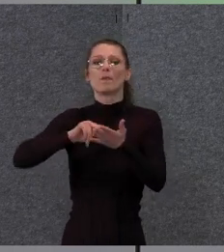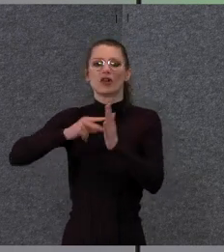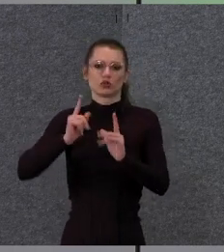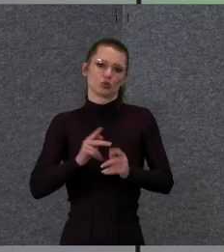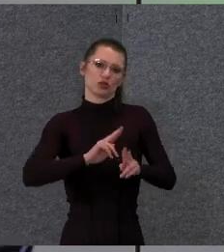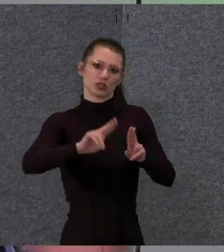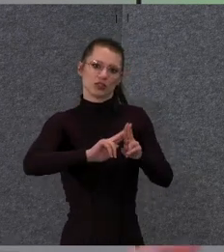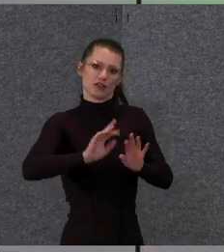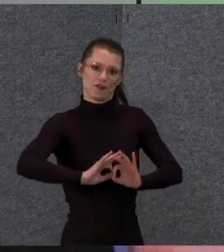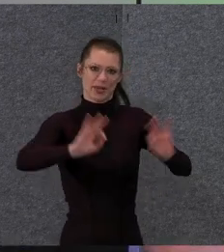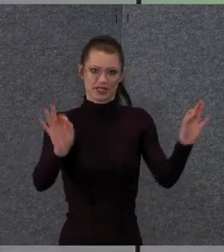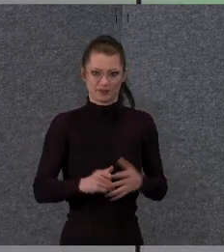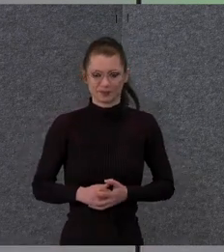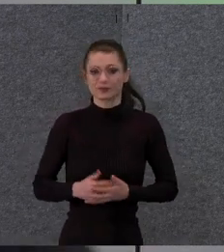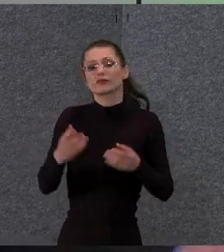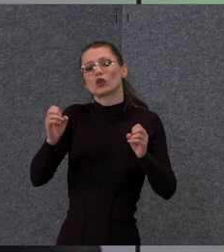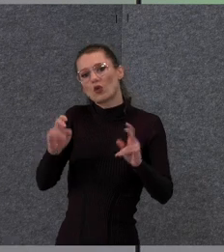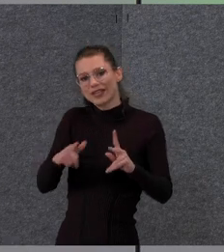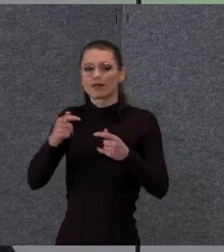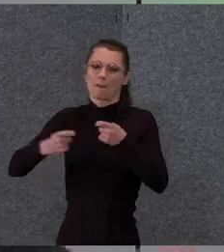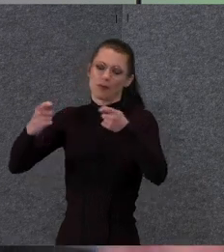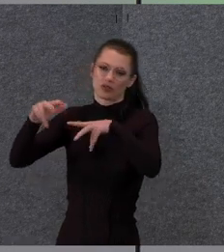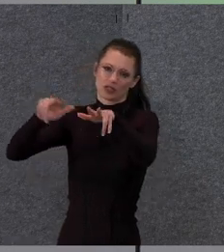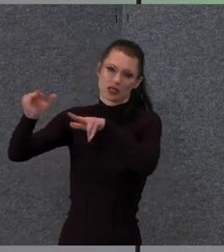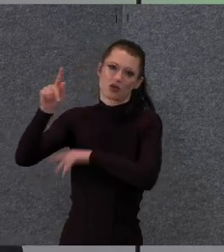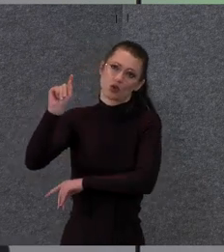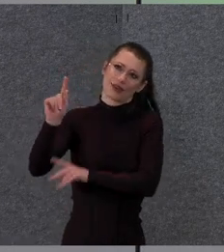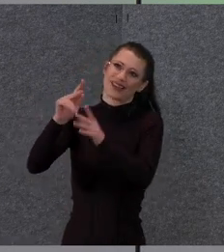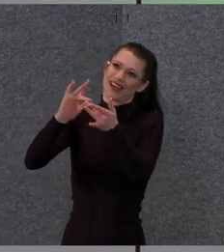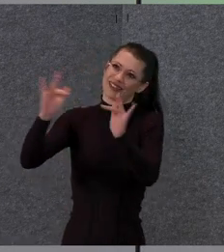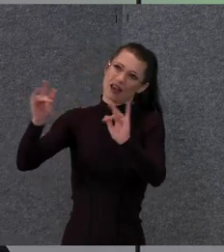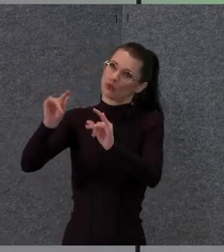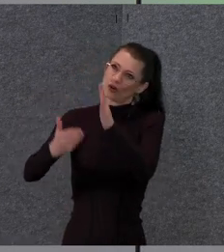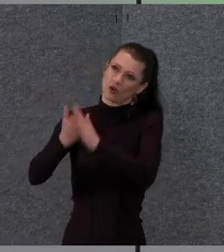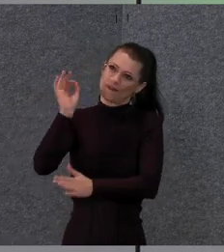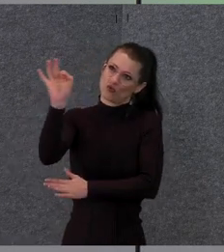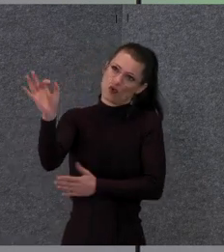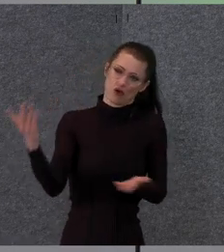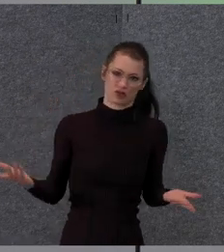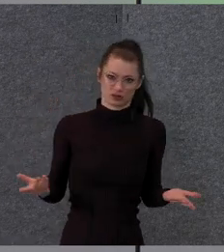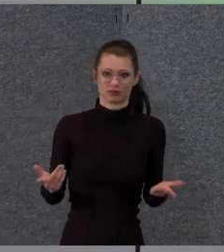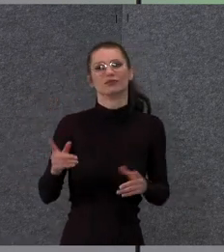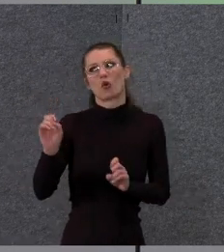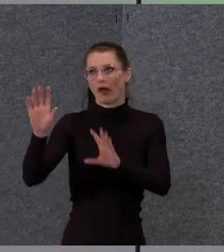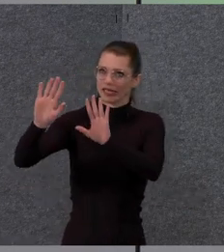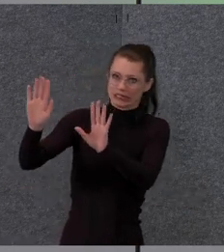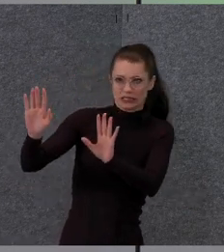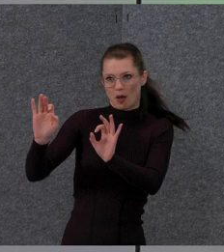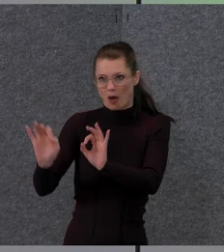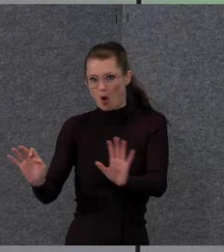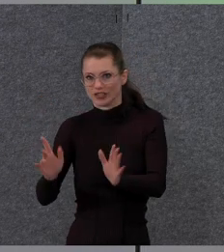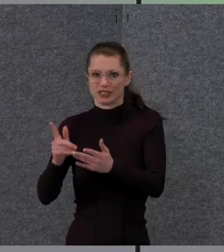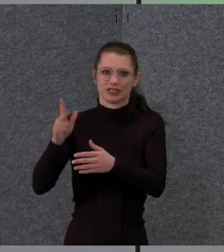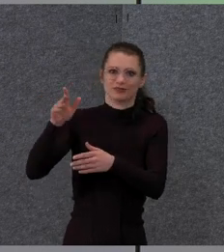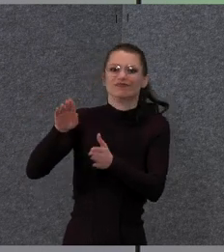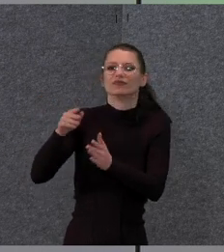nachbessern müssen. Jetzt könnte man sagen, na gut, diese Bundesregierung, für die ist Internet ja auch wirklich Neuland, sagen wir mal ein bisschen nachsichtig und schauen wir mal, was haben die denn